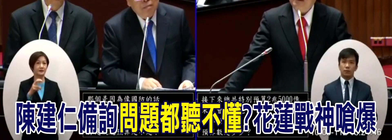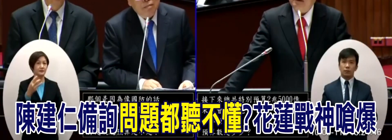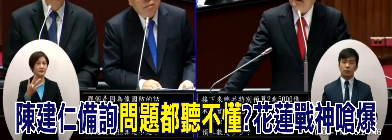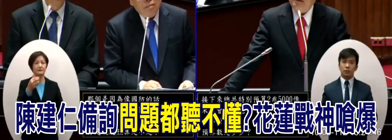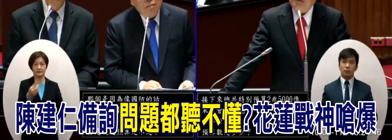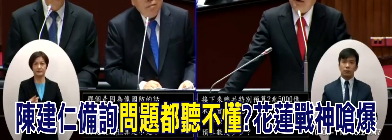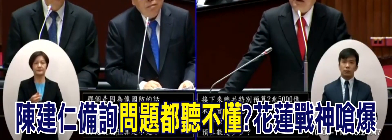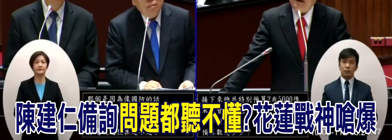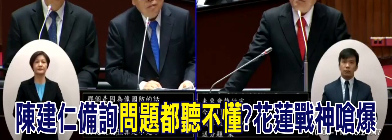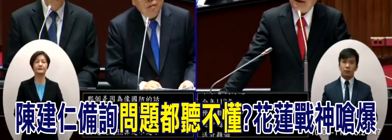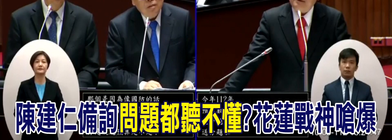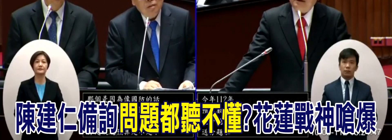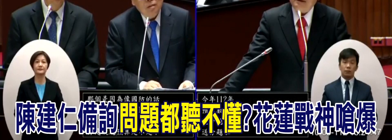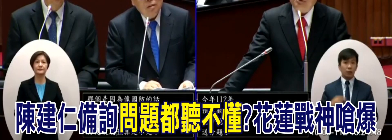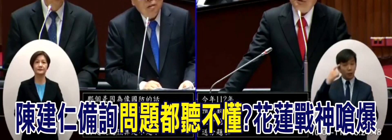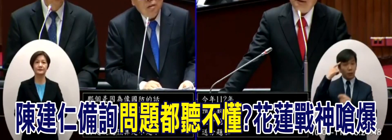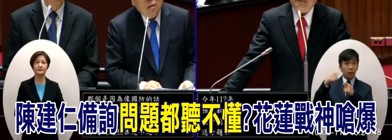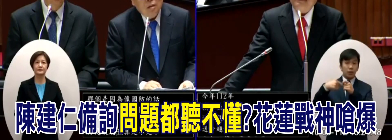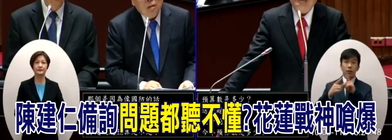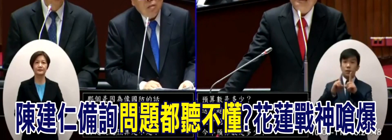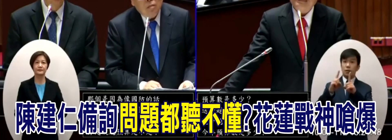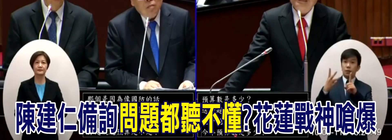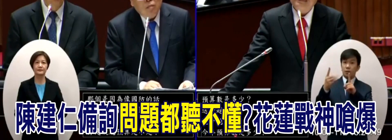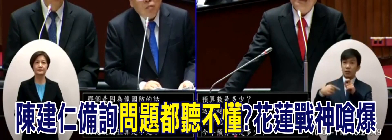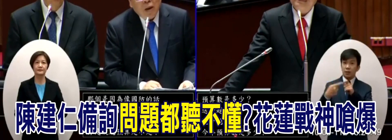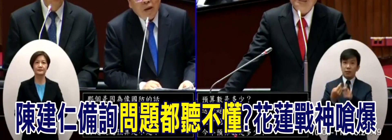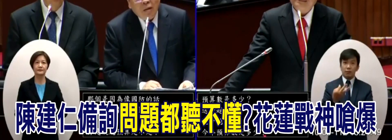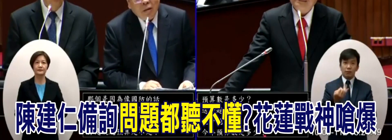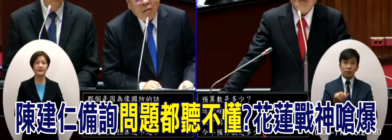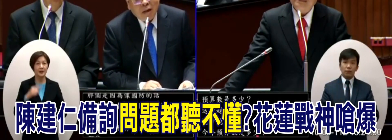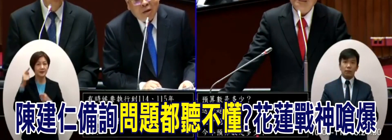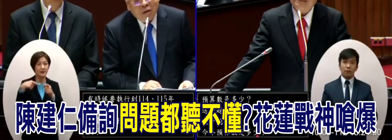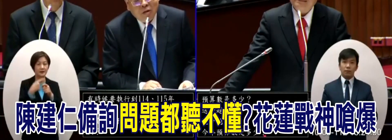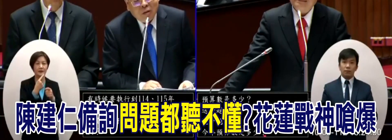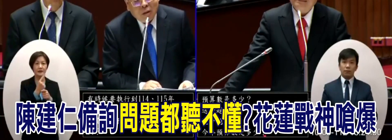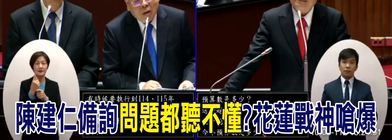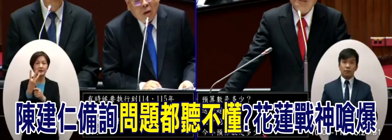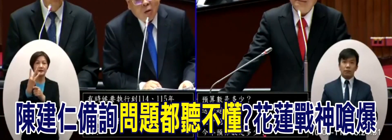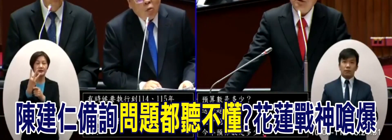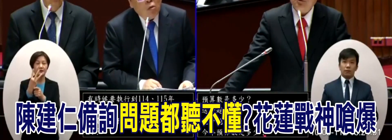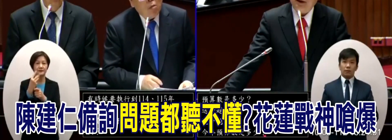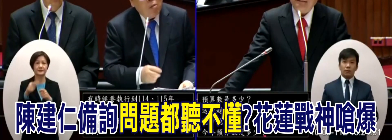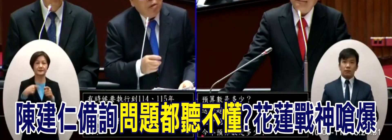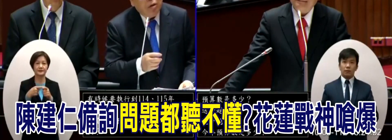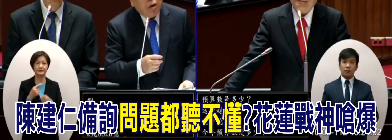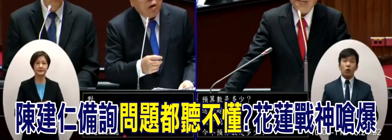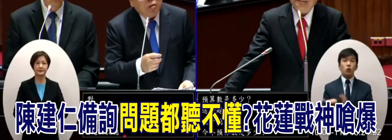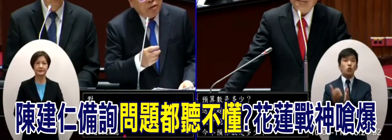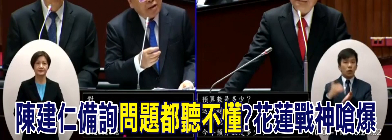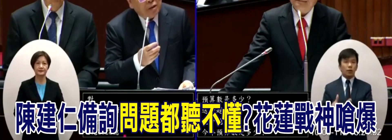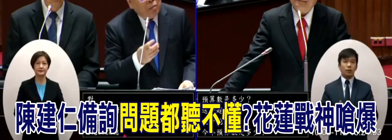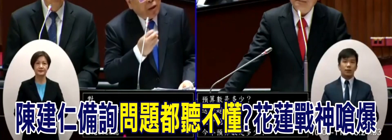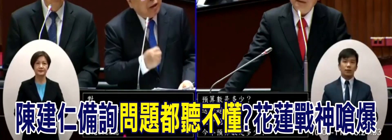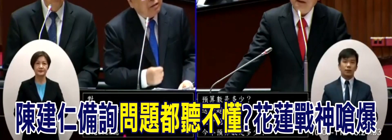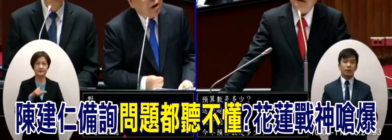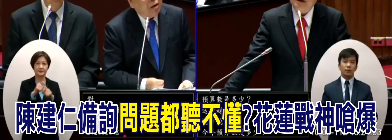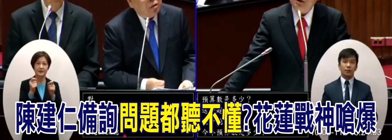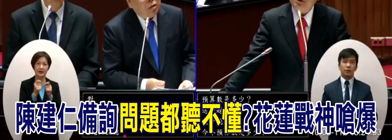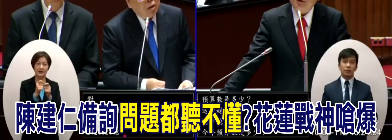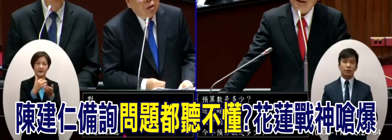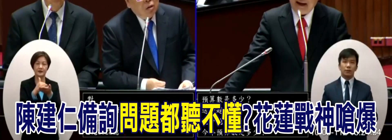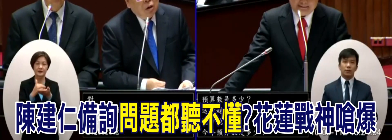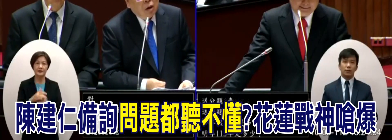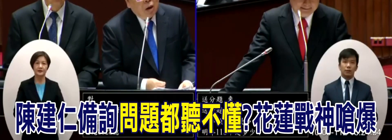2兆8828亿。 明年113年是多少？ 明年的战机是不是？我们战机每年